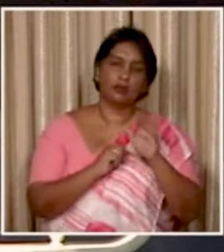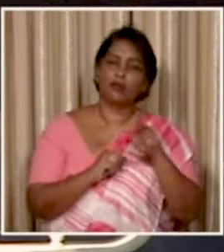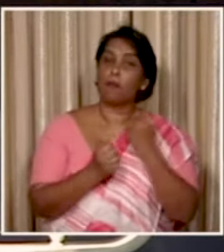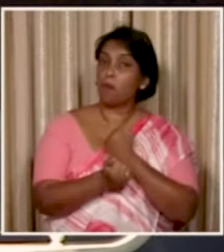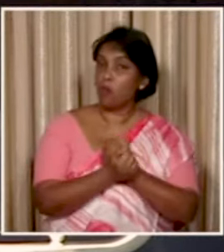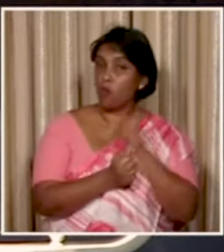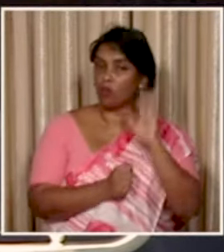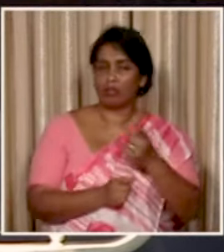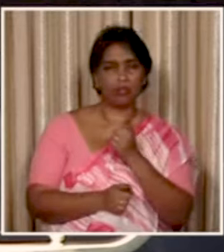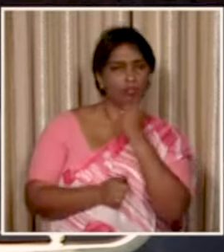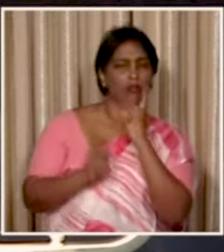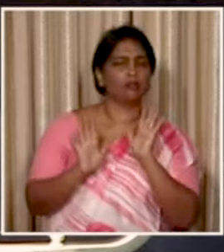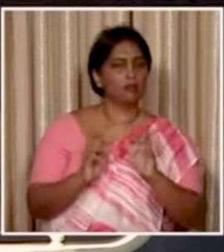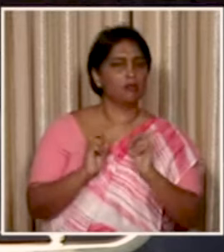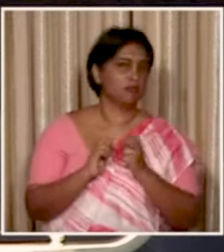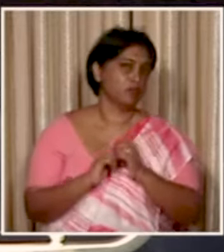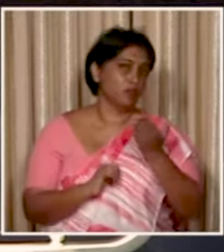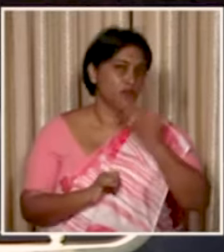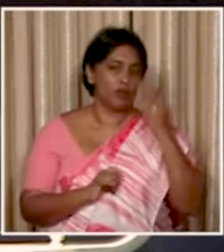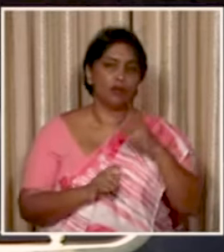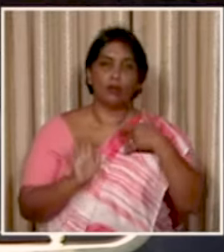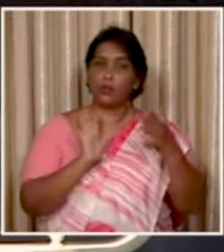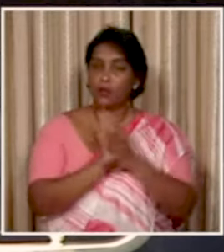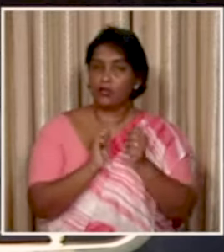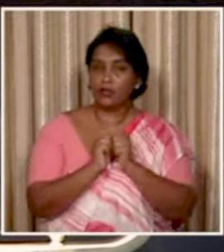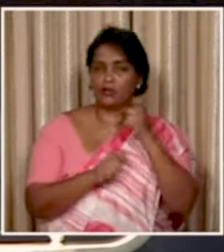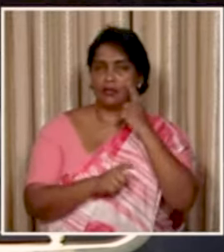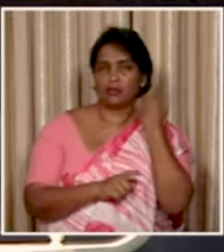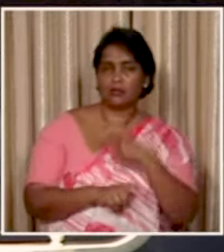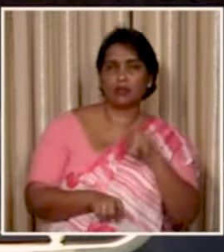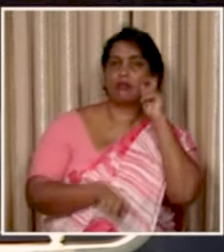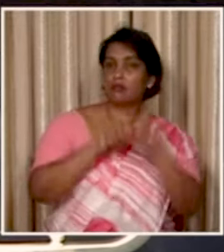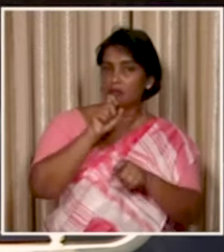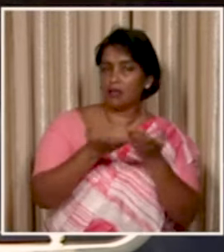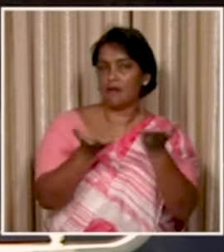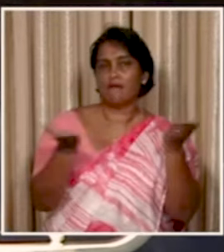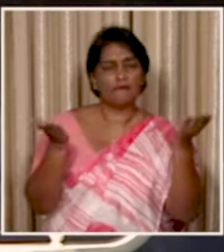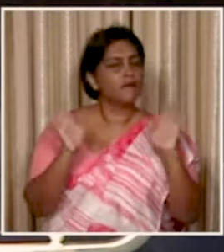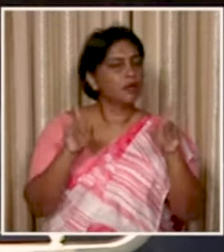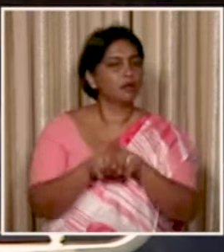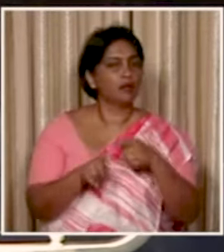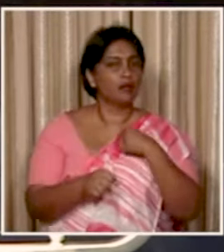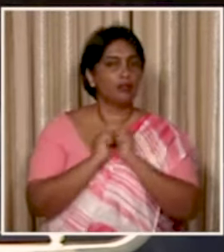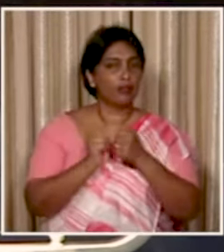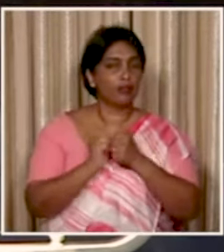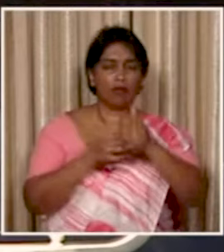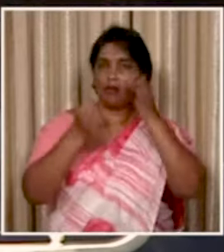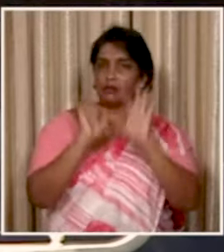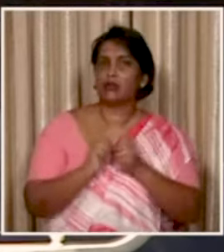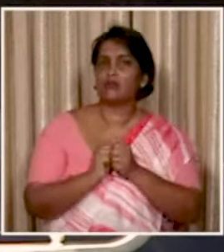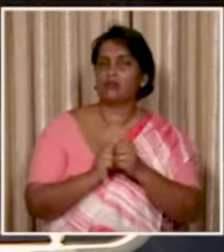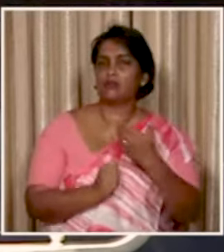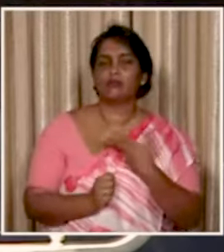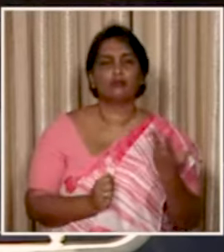உறுப்பினராகி என்னுடன் பணியாற்றும் உத்தியோகபூர்வ பணியாளர்களுக்கு ஏற்பட்டுள்ளது. அதனால் எனது கடமைகளை ஆற்ற முடியாமல் உள்ளது. இதன் மூலம் எனது கௌரவத்திற்கு